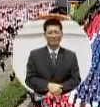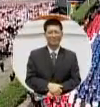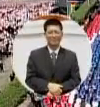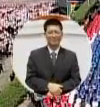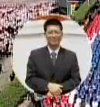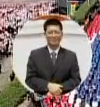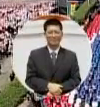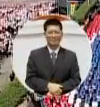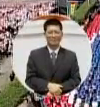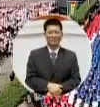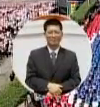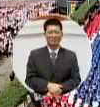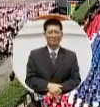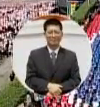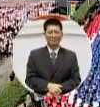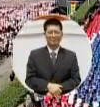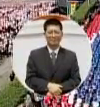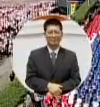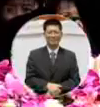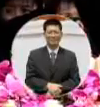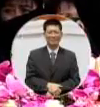中华民国万岁！